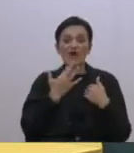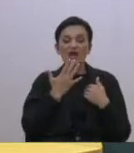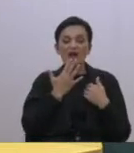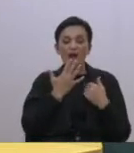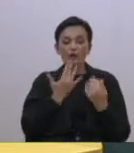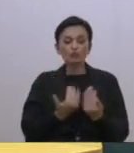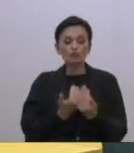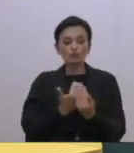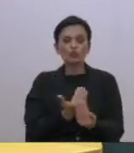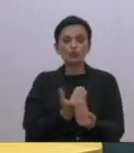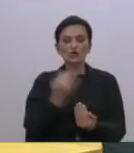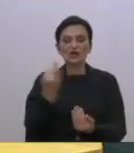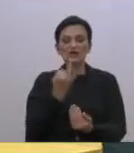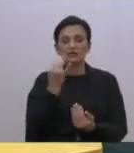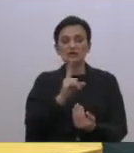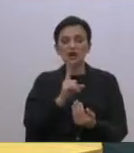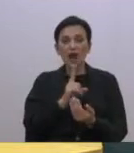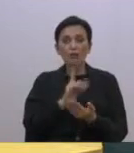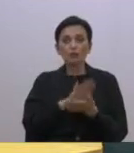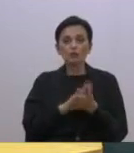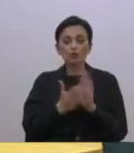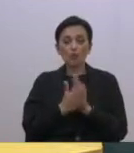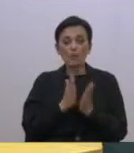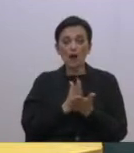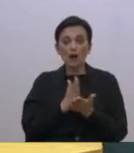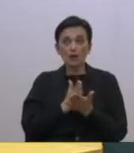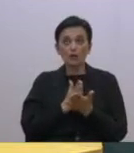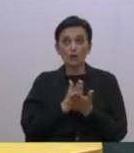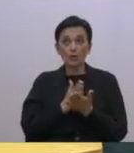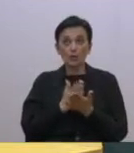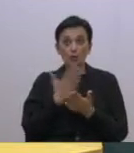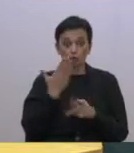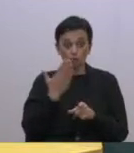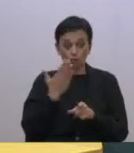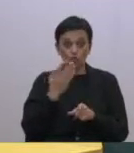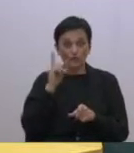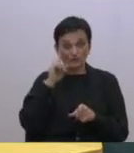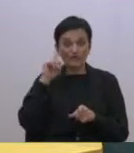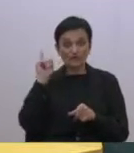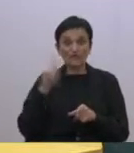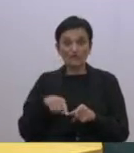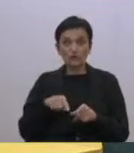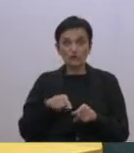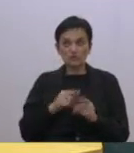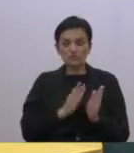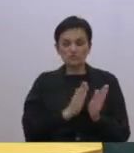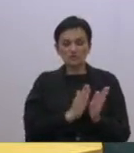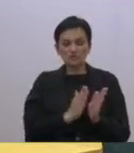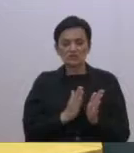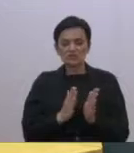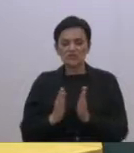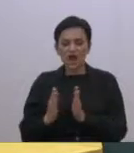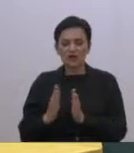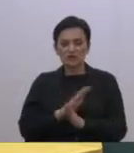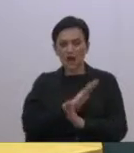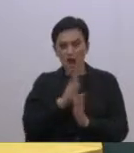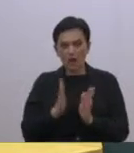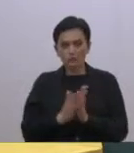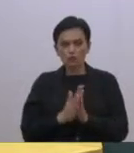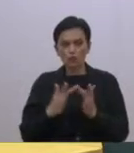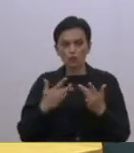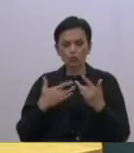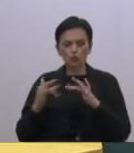ეროვნული ინტერესი რას მდგომარეობთ, რაში მდგომარეობთ. ეს რომ ვიცოდეთ, მაშინ დალაგდებოდა აბსოლუტურად ყველა როლი